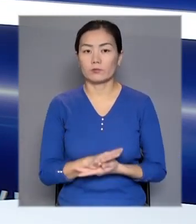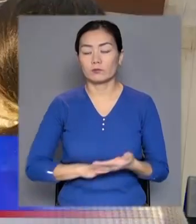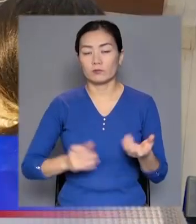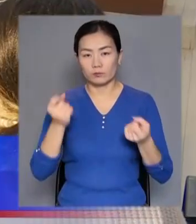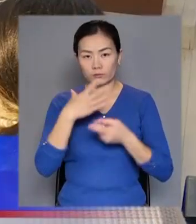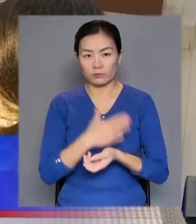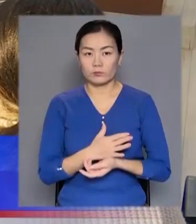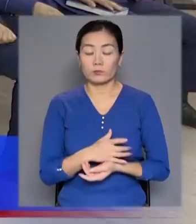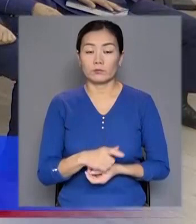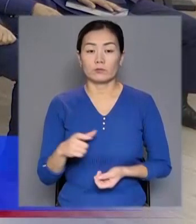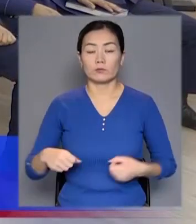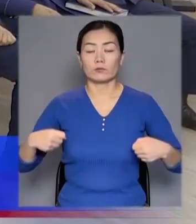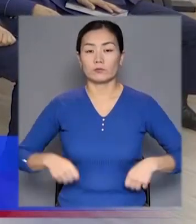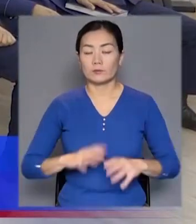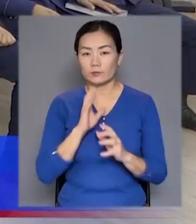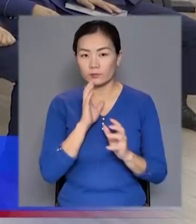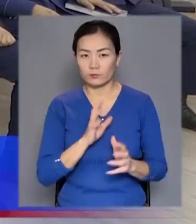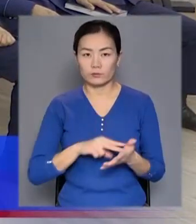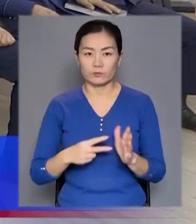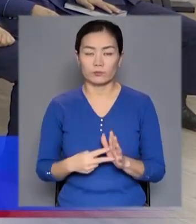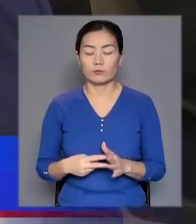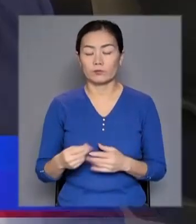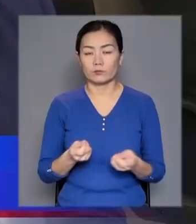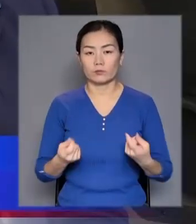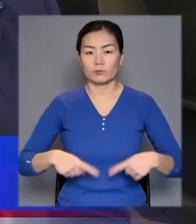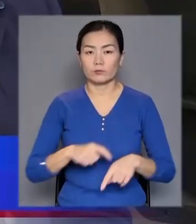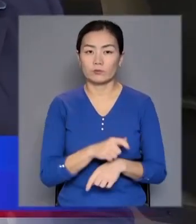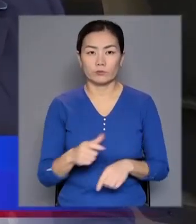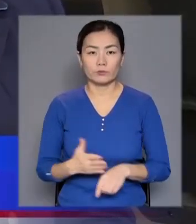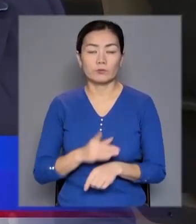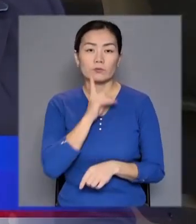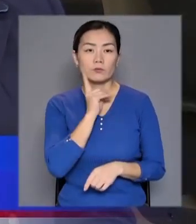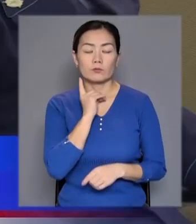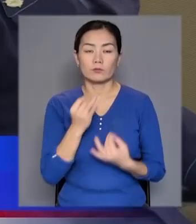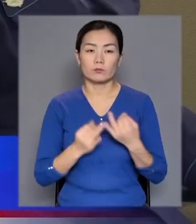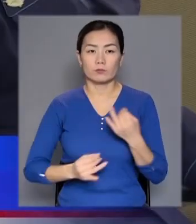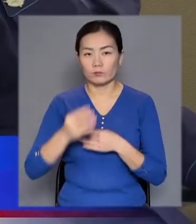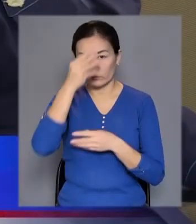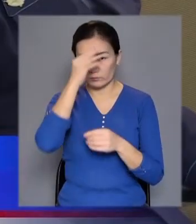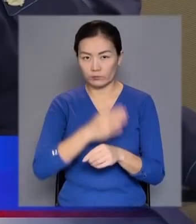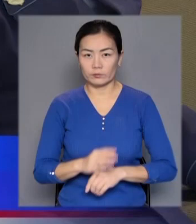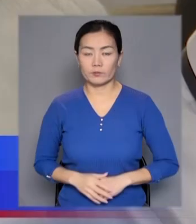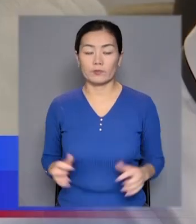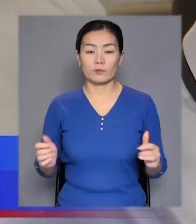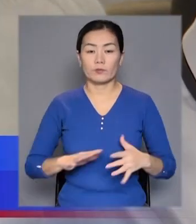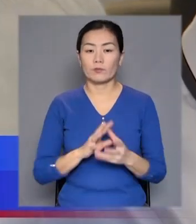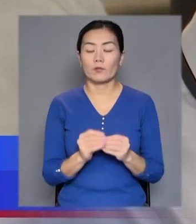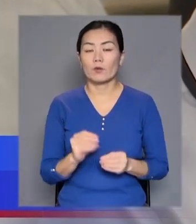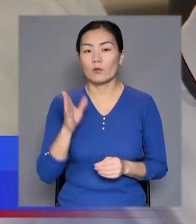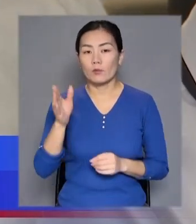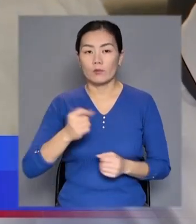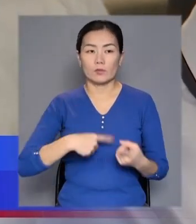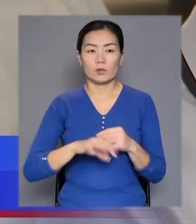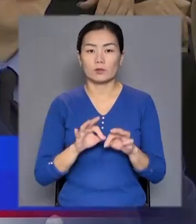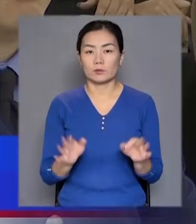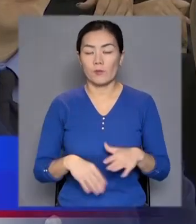барысымен танысты. Азаматтардың құқығын қорғауға бағытталған құзырлы орган өкілдері жастармен өзара пікір алмасты. Басқосу соңында болашақ